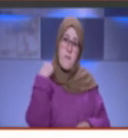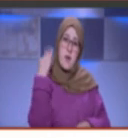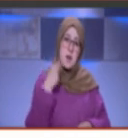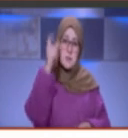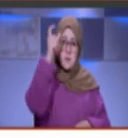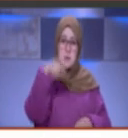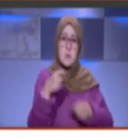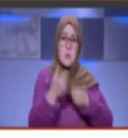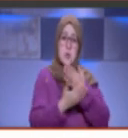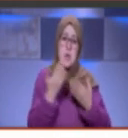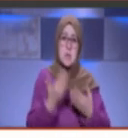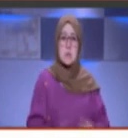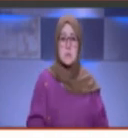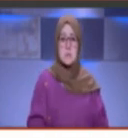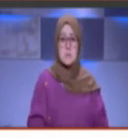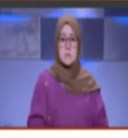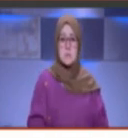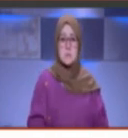الجديدة.